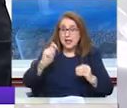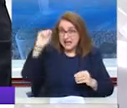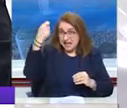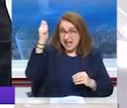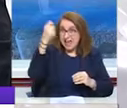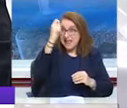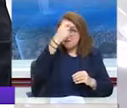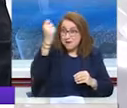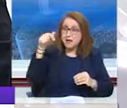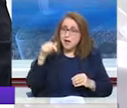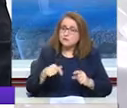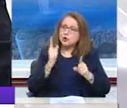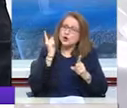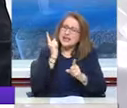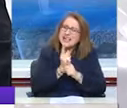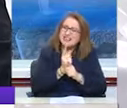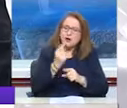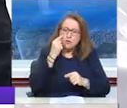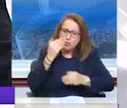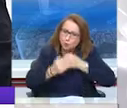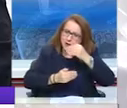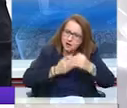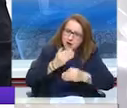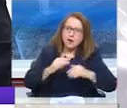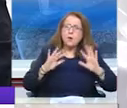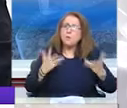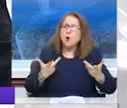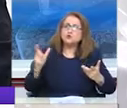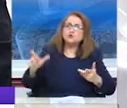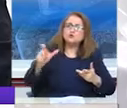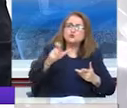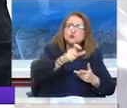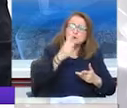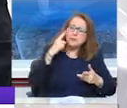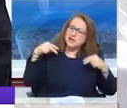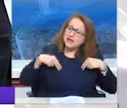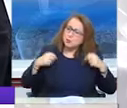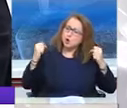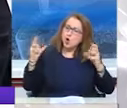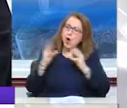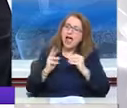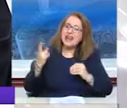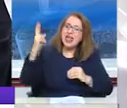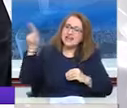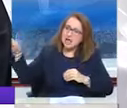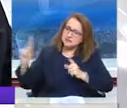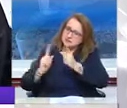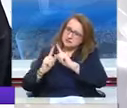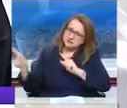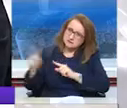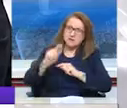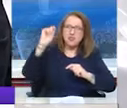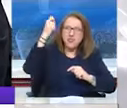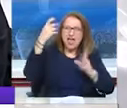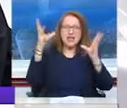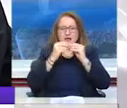προβλεφθούν ειδικές ρυθμίσεις διευκόλυνσης ρευστότητας που θα εξειδικευτούν σε συνεργασία με το αρμόδιο Υπουργείο. Τέλος, Πάμε